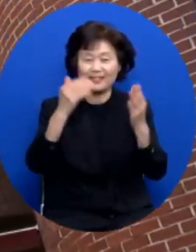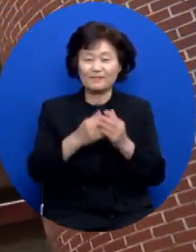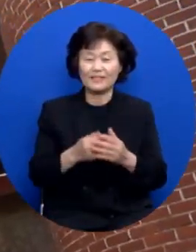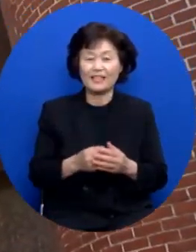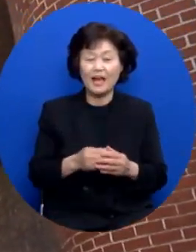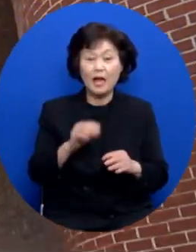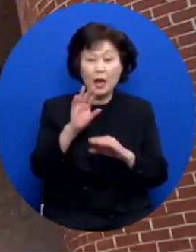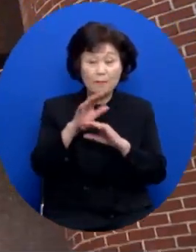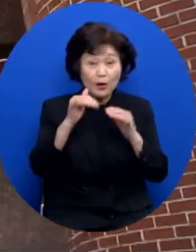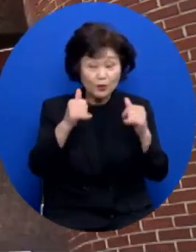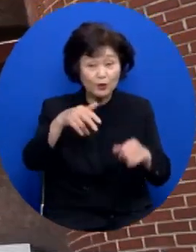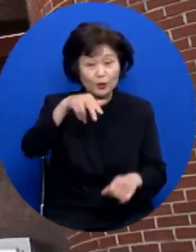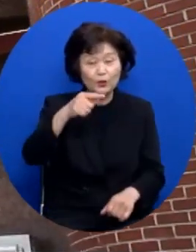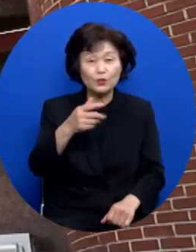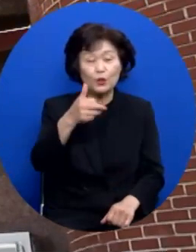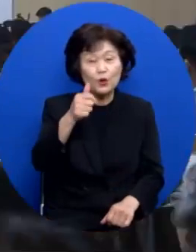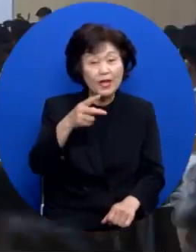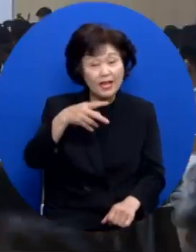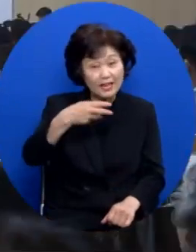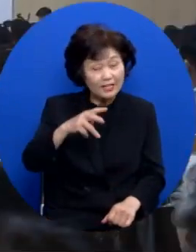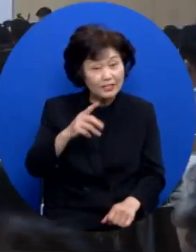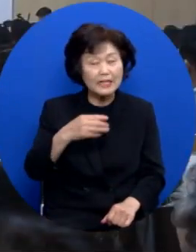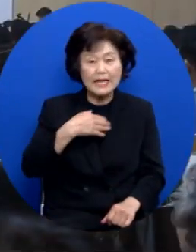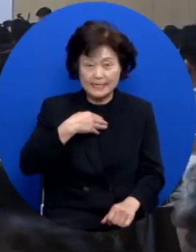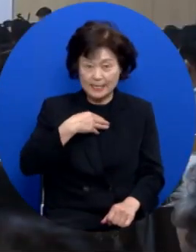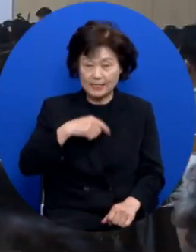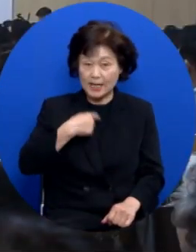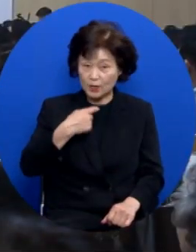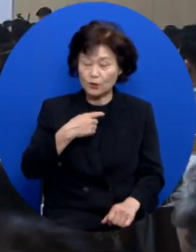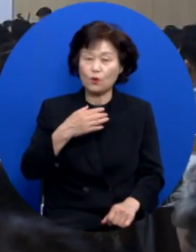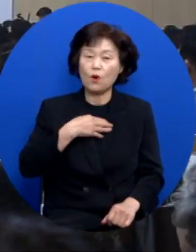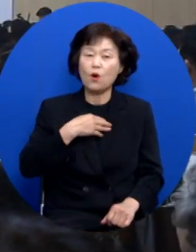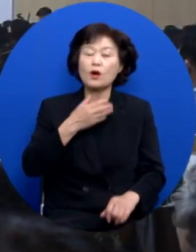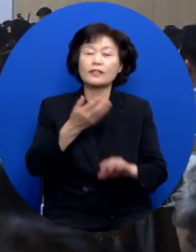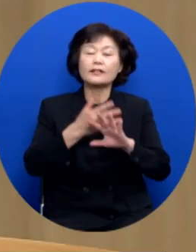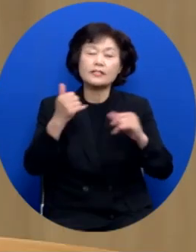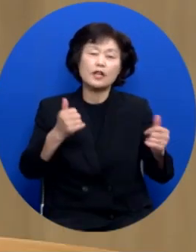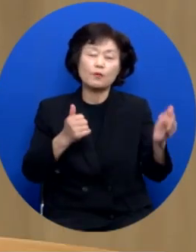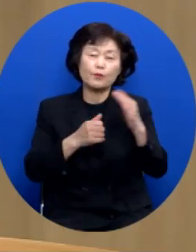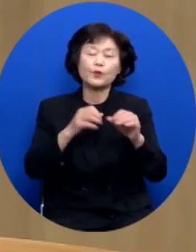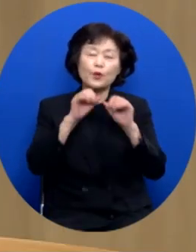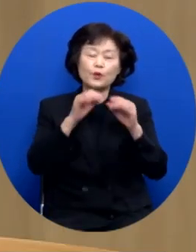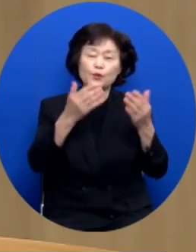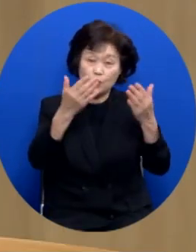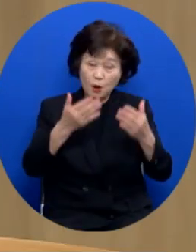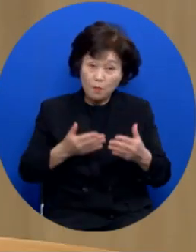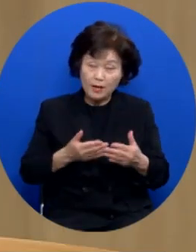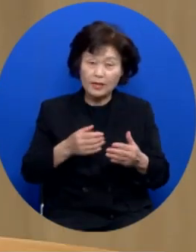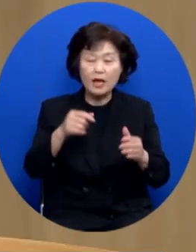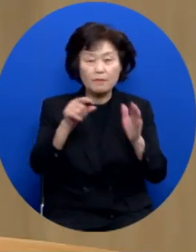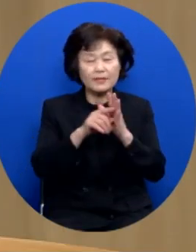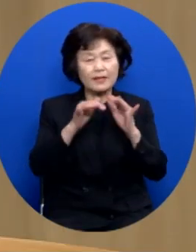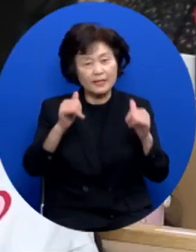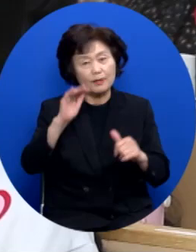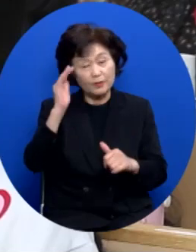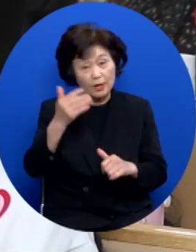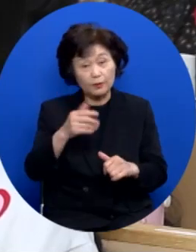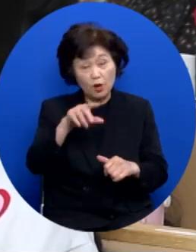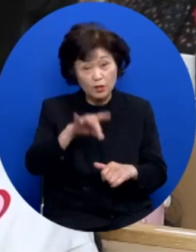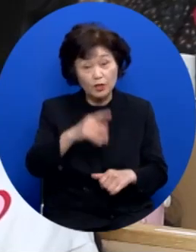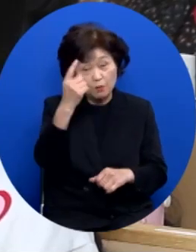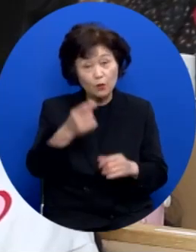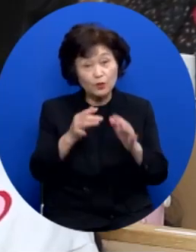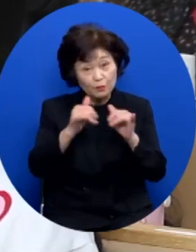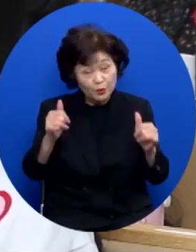방송인 조혜련 씨는 나도 다른 이에게 전도를 받아 기독교인이 됐다며 교회에 처음 오신 분들도 예수님을 믿고